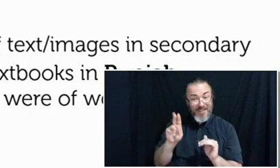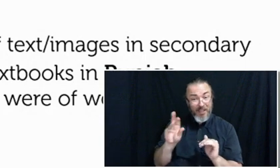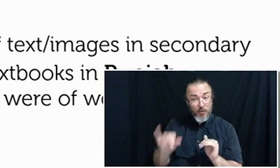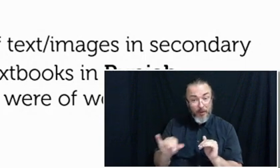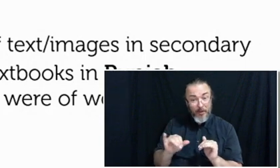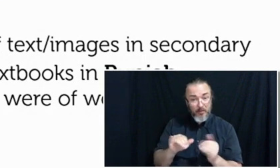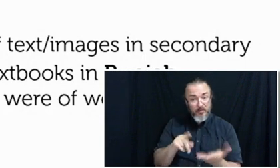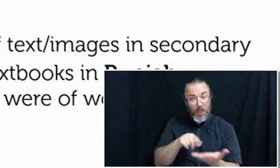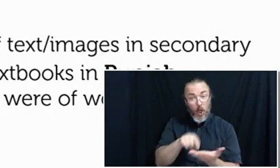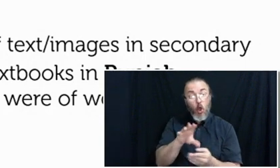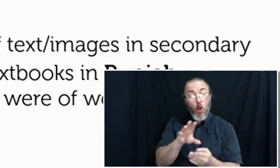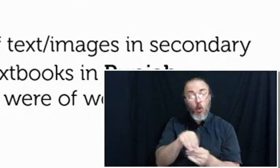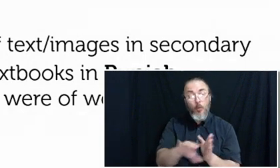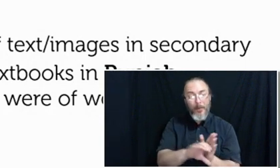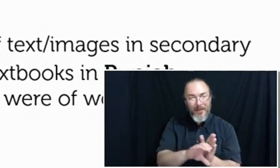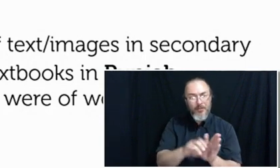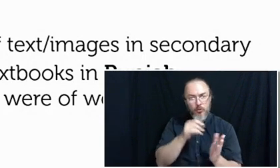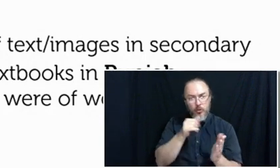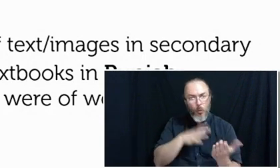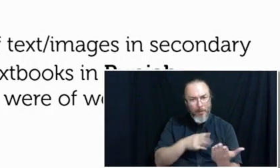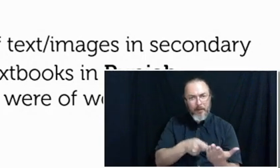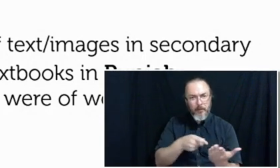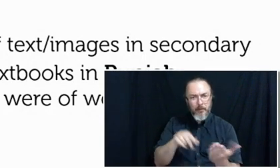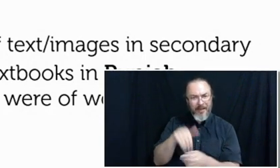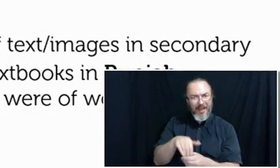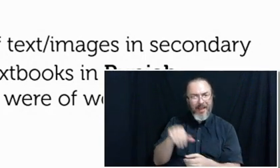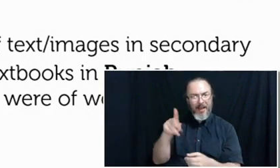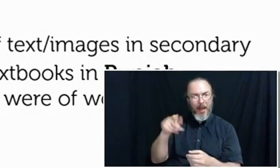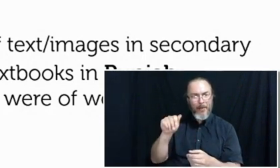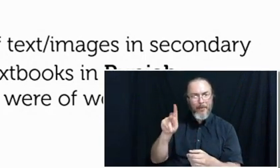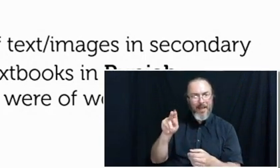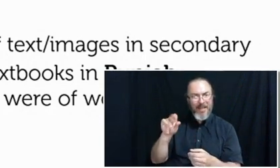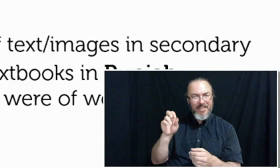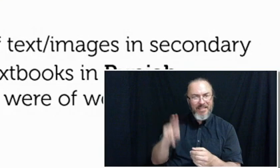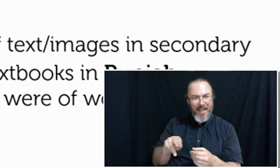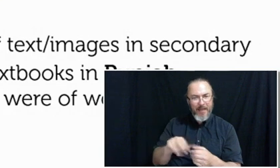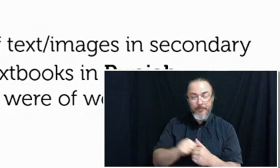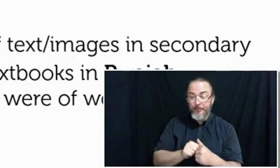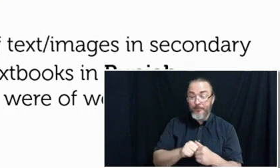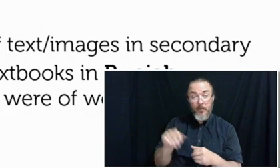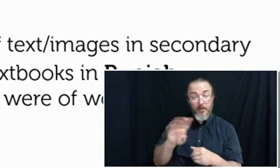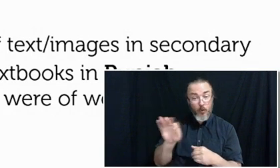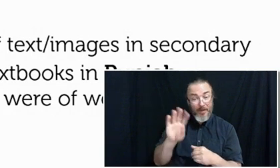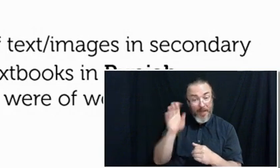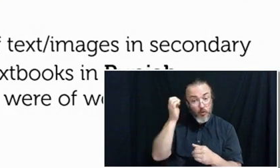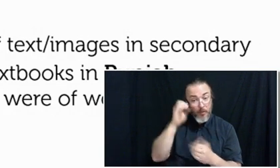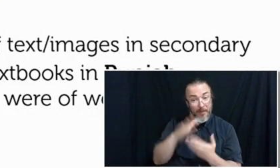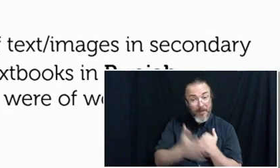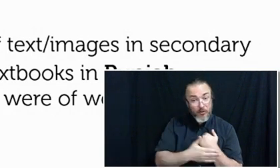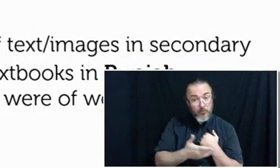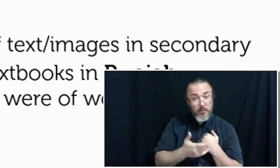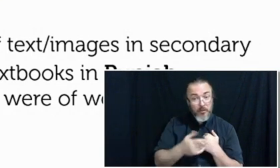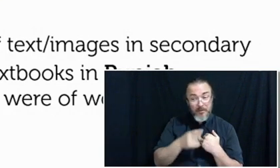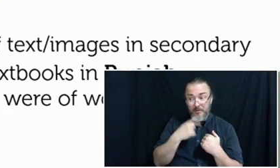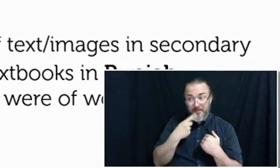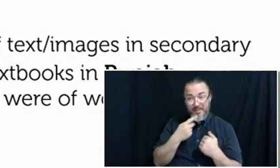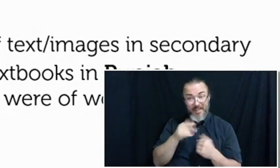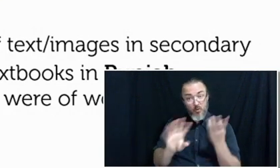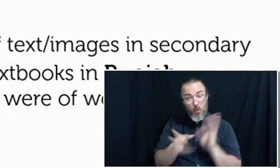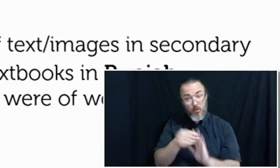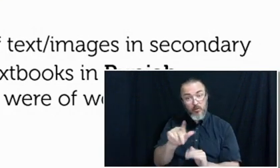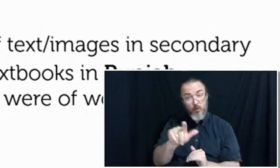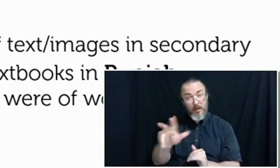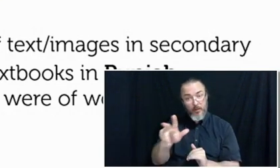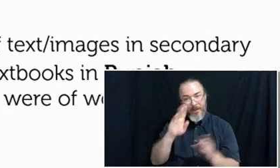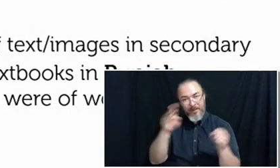textes et images dans les manuels scolaires du Punjab ou Pakistan montraient des femmes. Les pays dans le monde ont du mal à